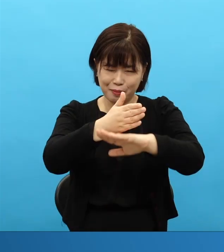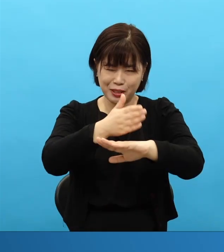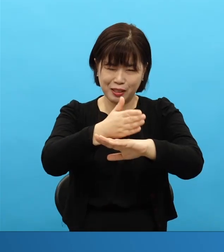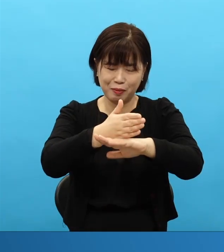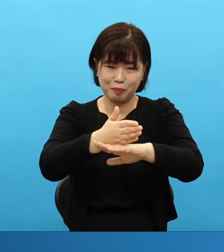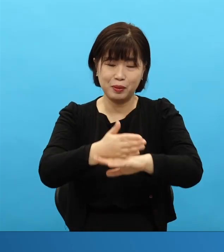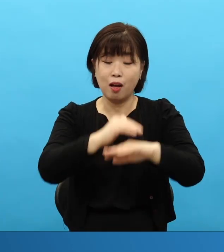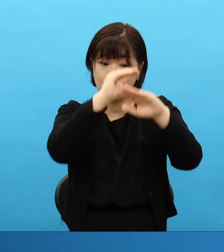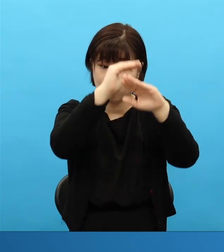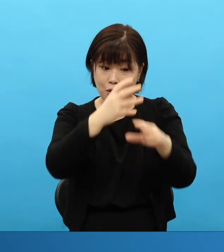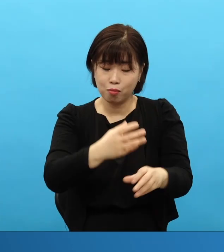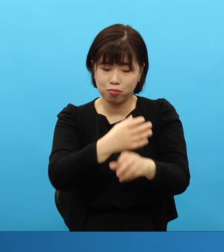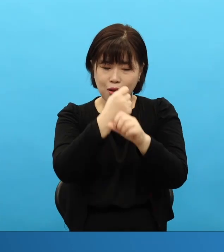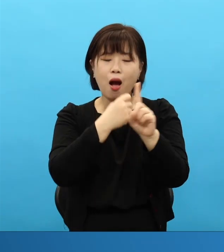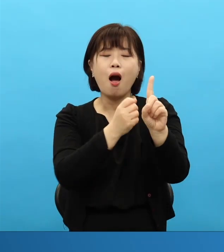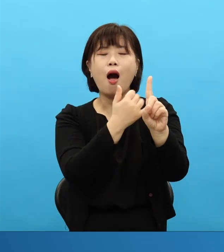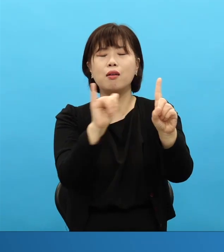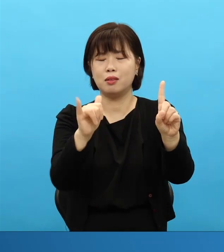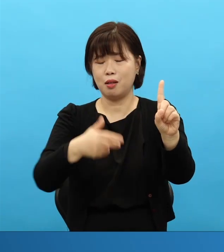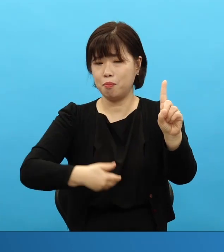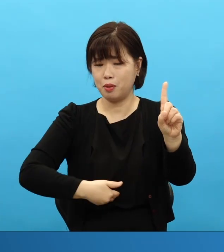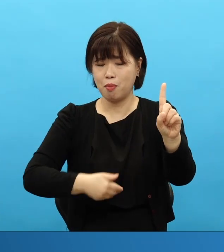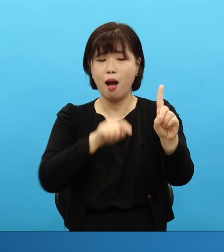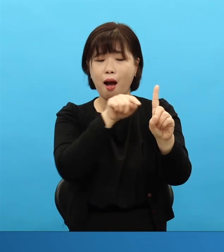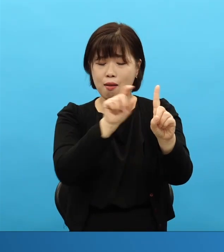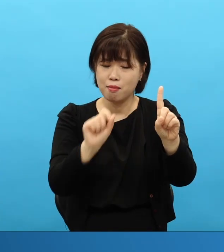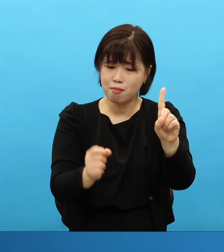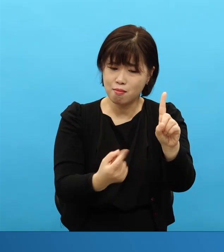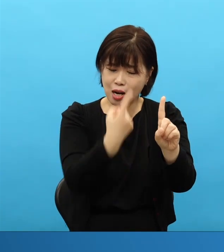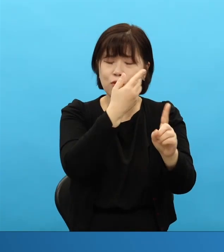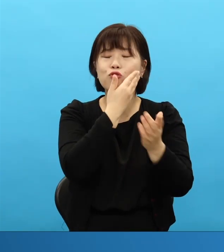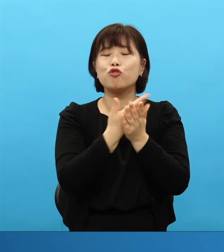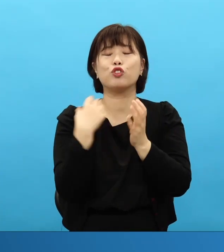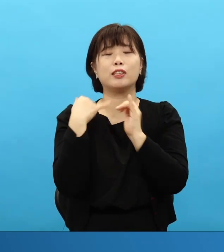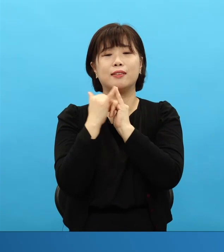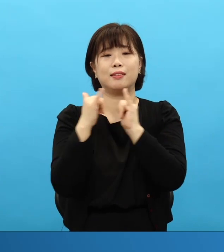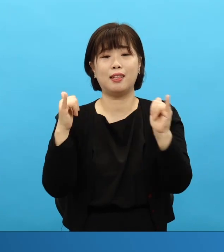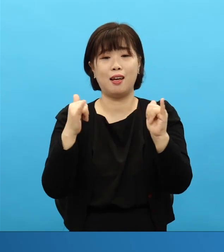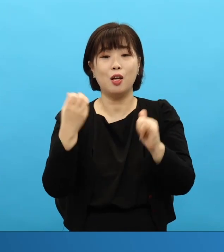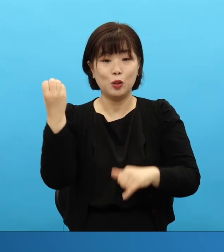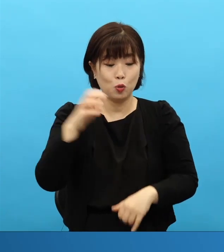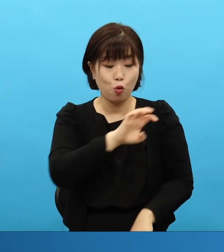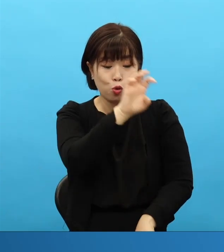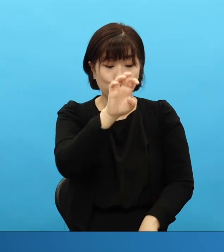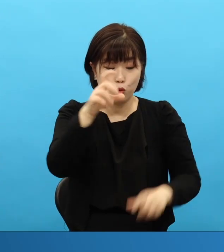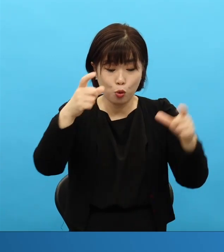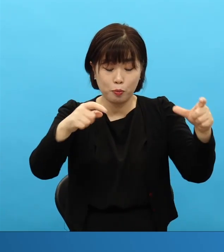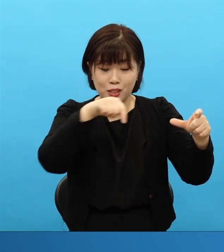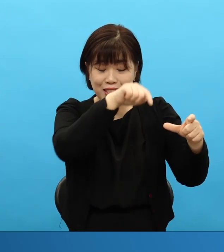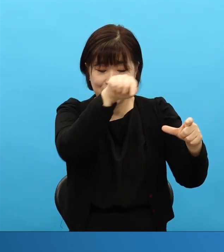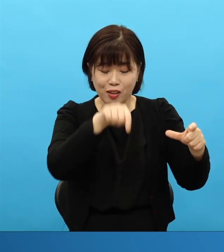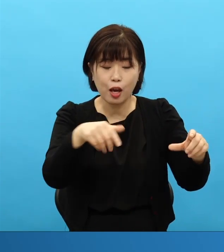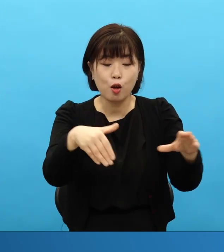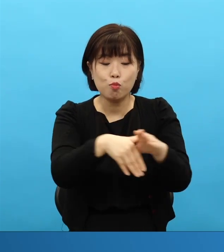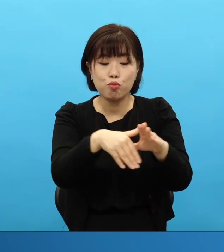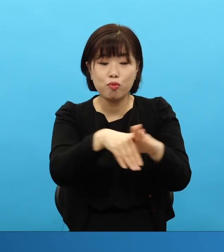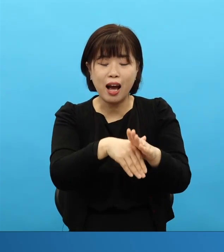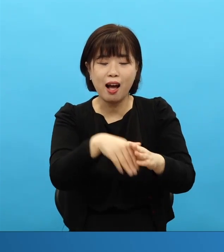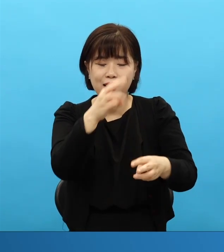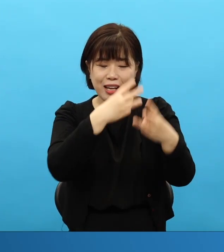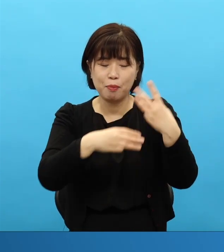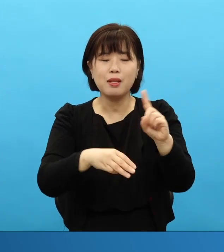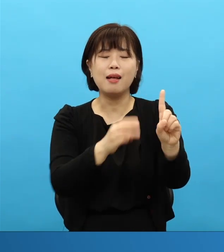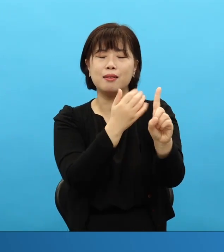된다. 교회의 한 중직자, 237 5톤 종조 현장의 한 랩넌트면 그 현장을 살릴 수 있다. 문화선교사의 포럼을